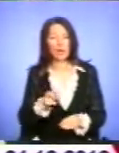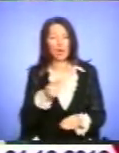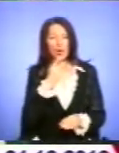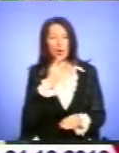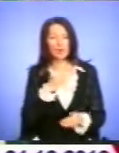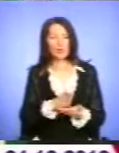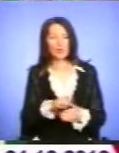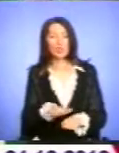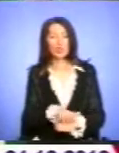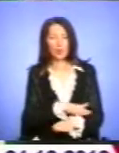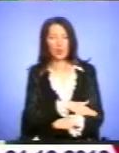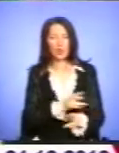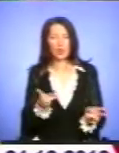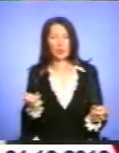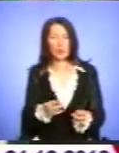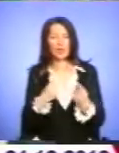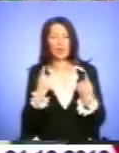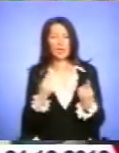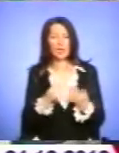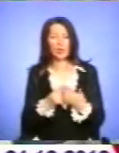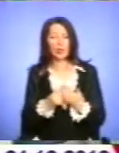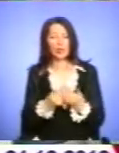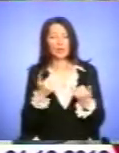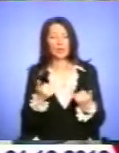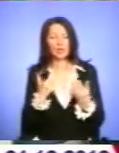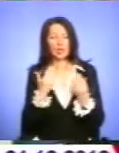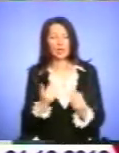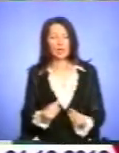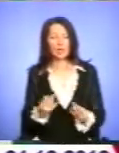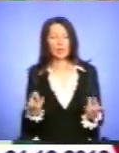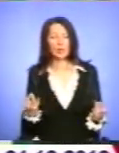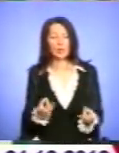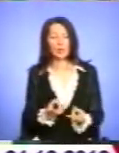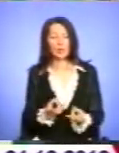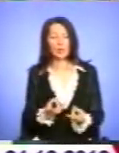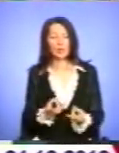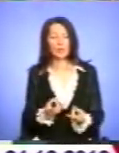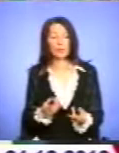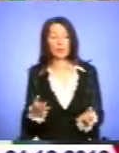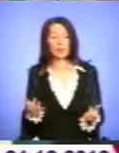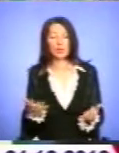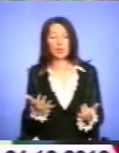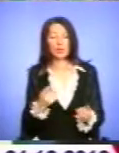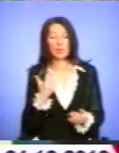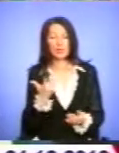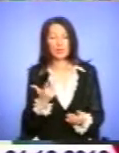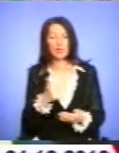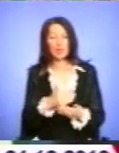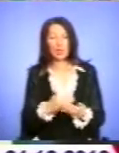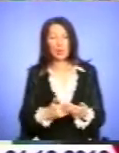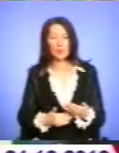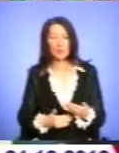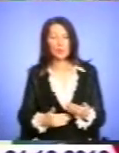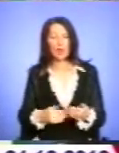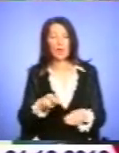досить тривале і потребує значних коштів. На сьогоднішній день потрібно пройти ще 3 протоколи лікування.